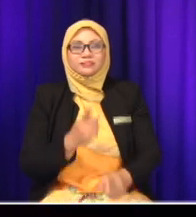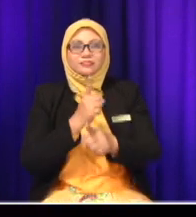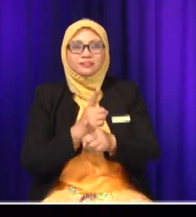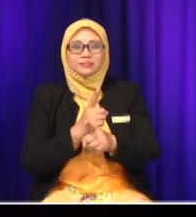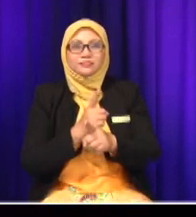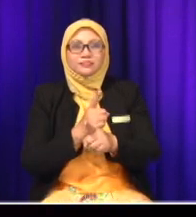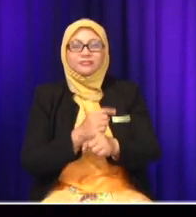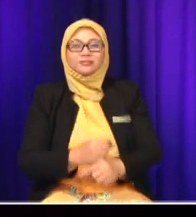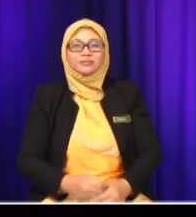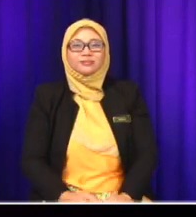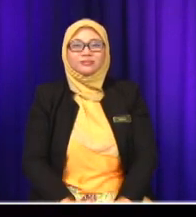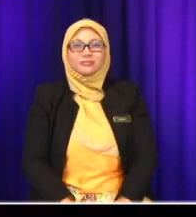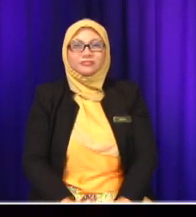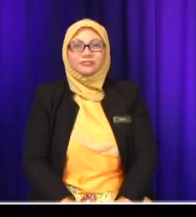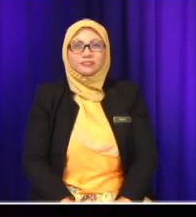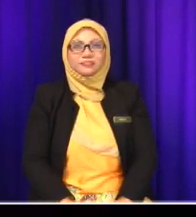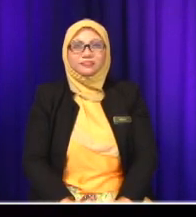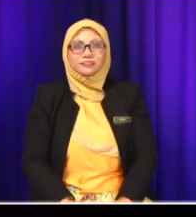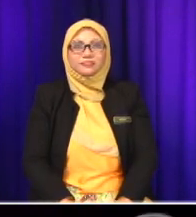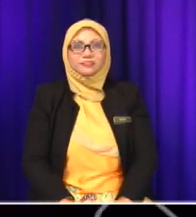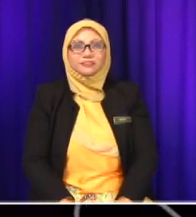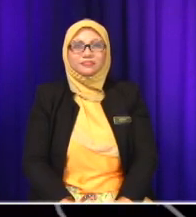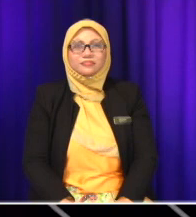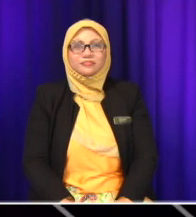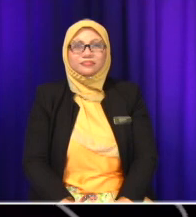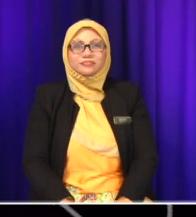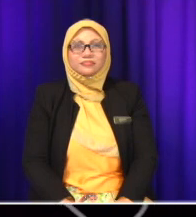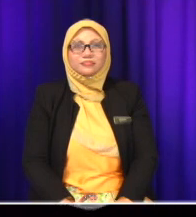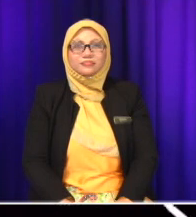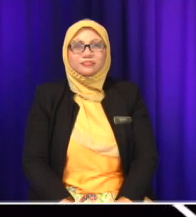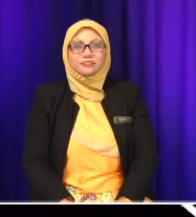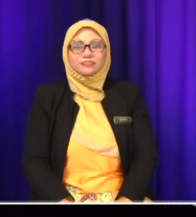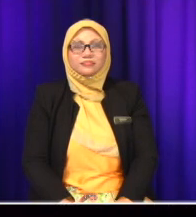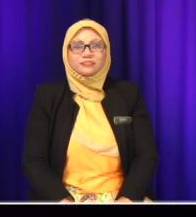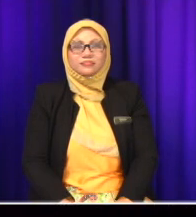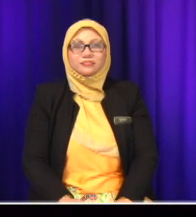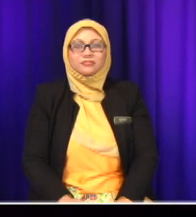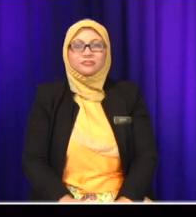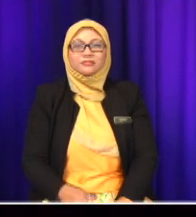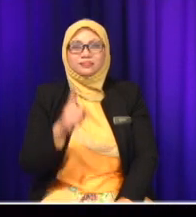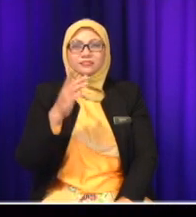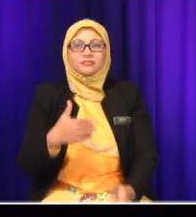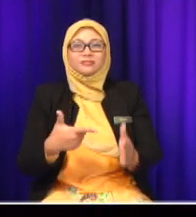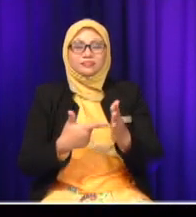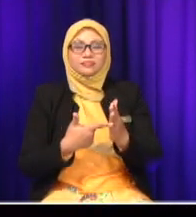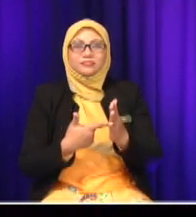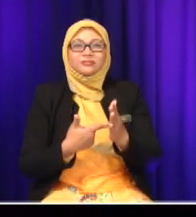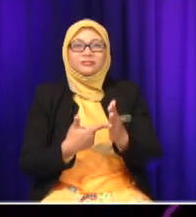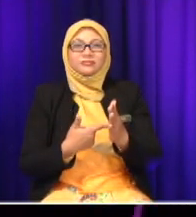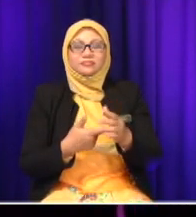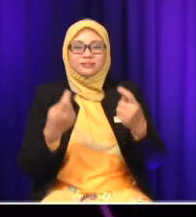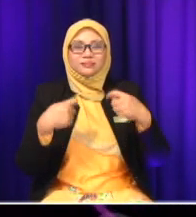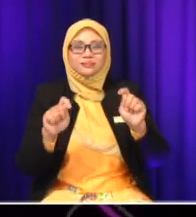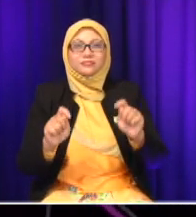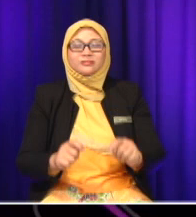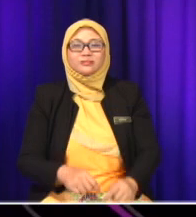umum Oke dah terbalas balik dia punya kesalahan tadi Ya okey seorang lagi kita nak Cuba siapa Cuba